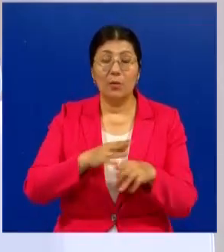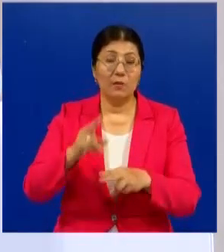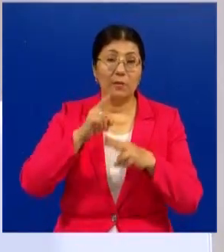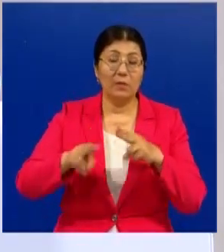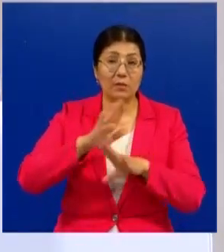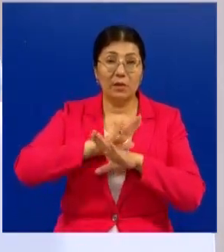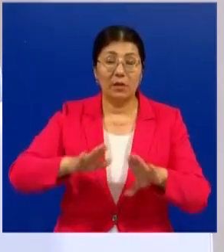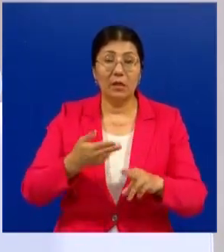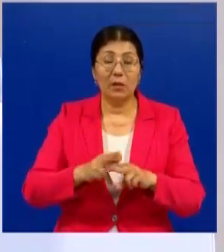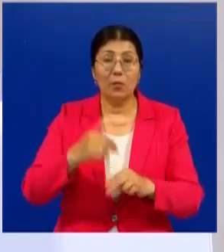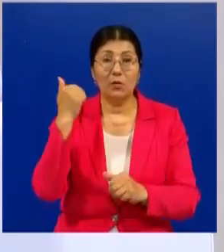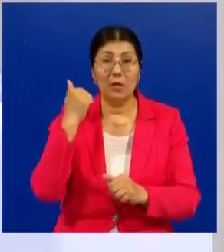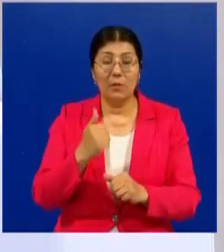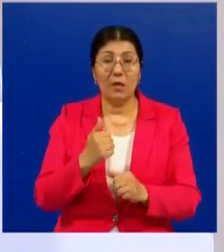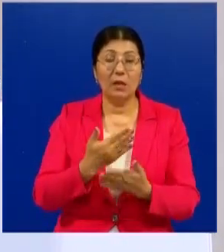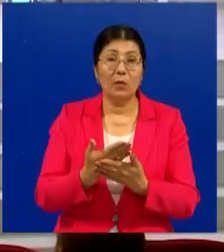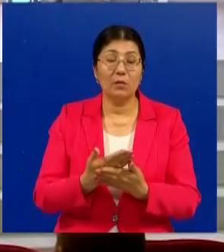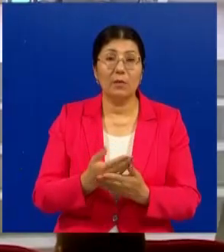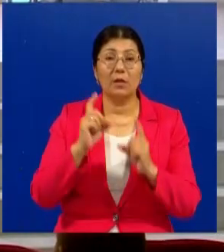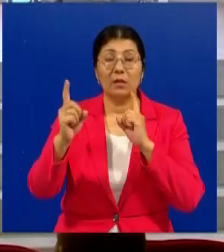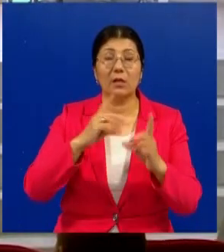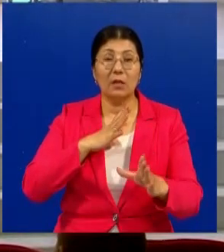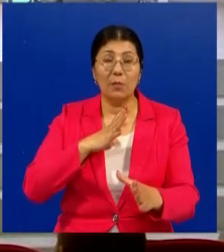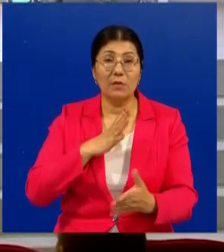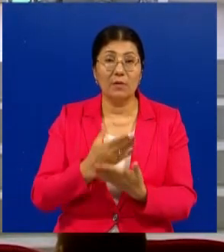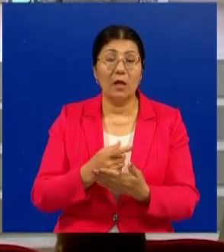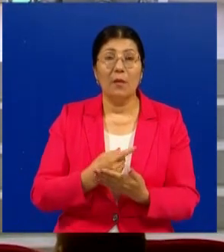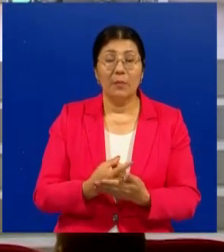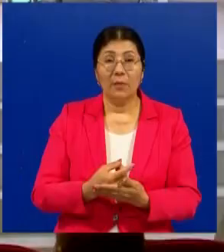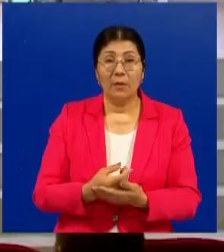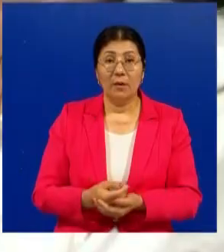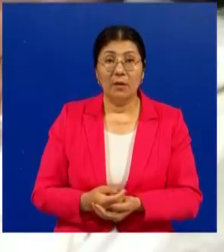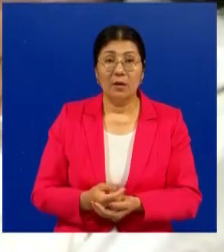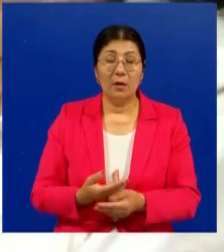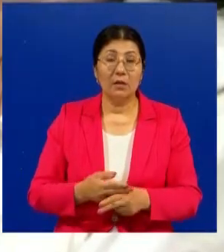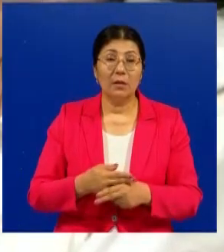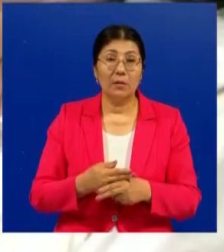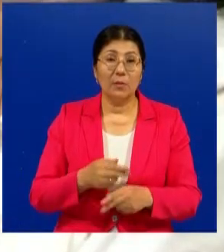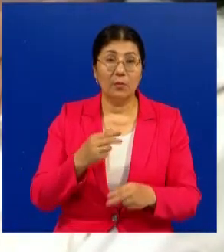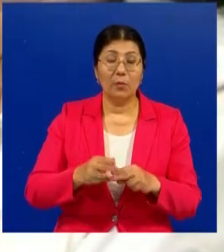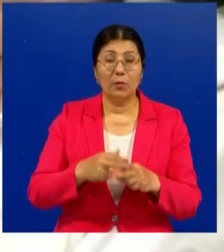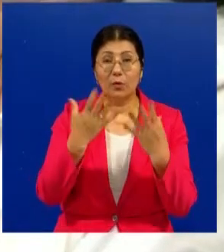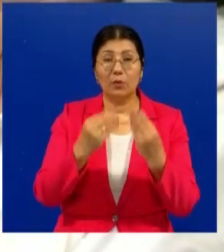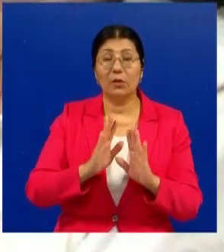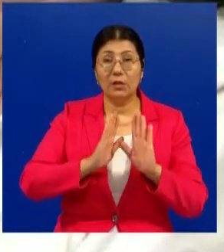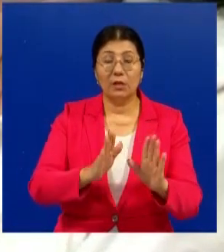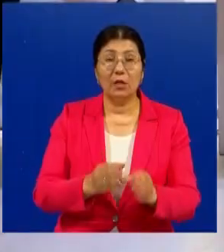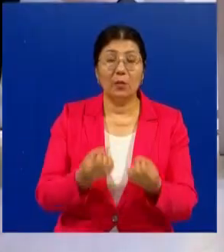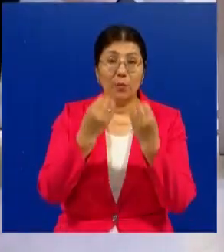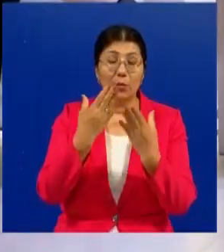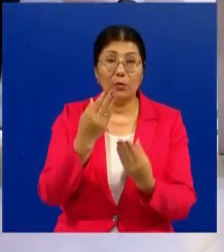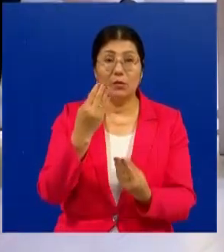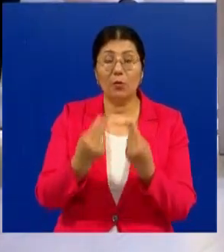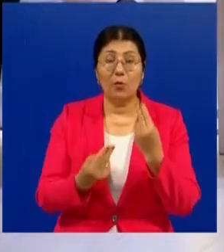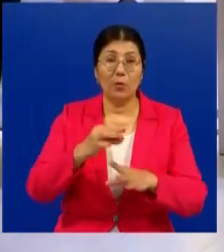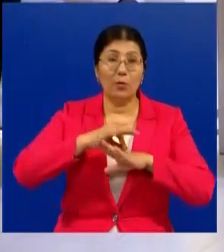республикалық форумы өтті. Аталған шаралар балаға деген көңілді жылына бір-ақ рет аударады деген сөз емес. Керісінше, бұл күнді тек арзан ойын күлкімен